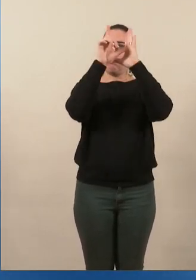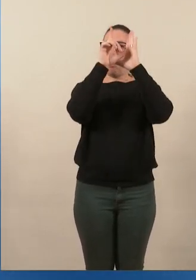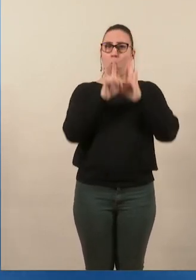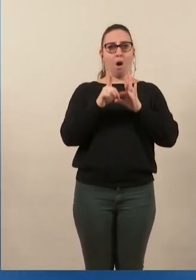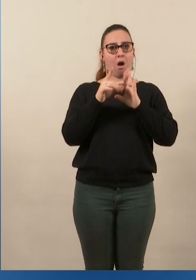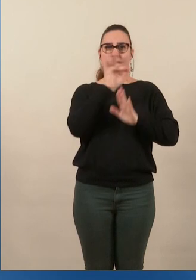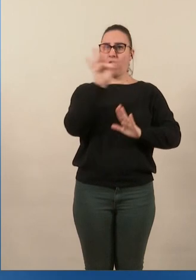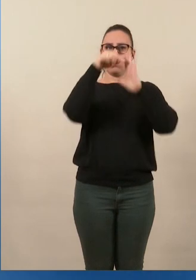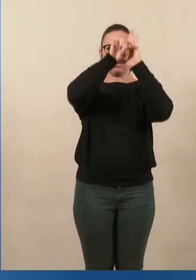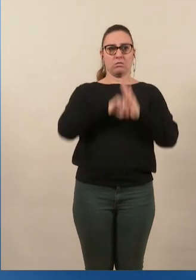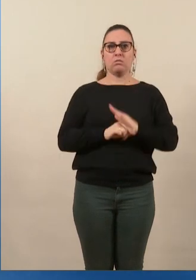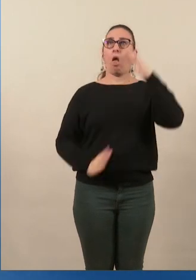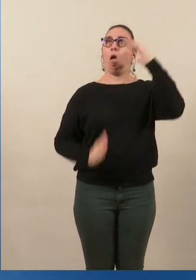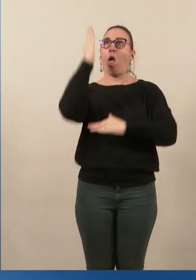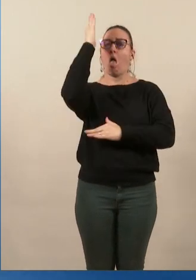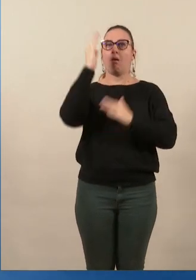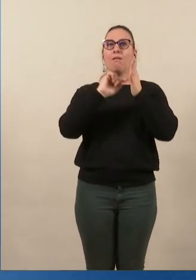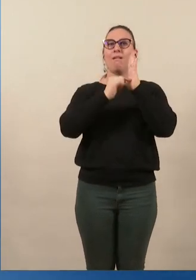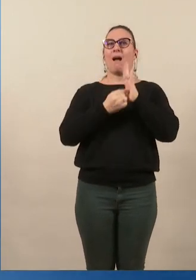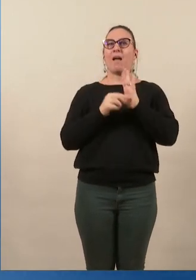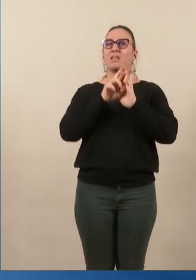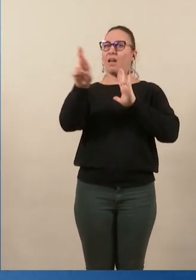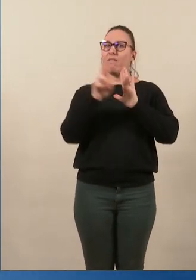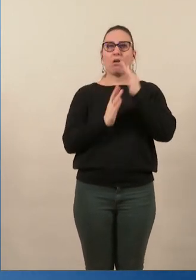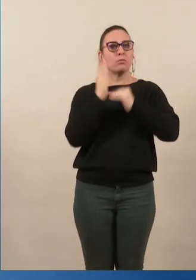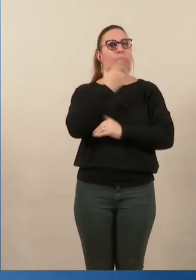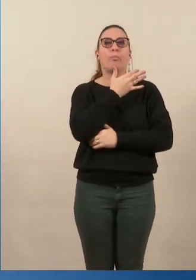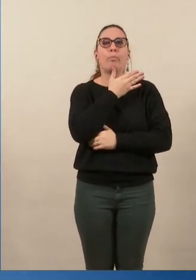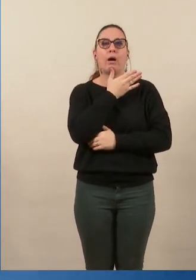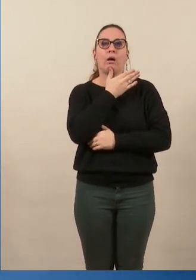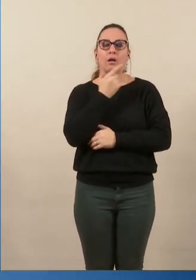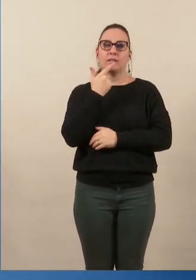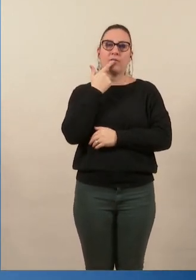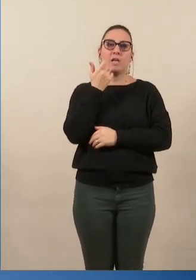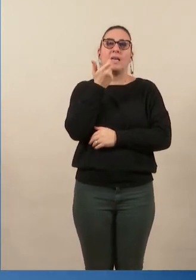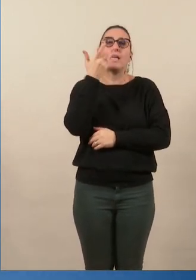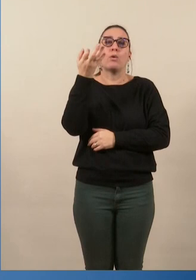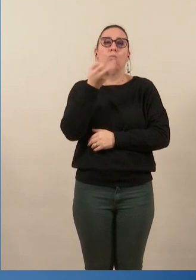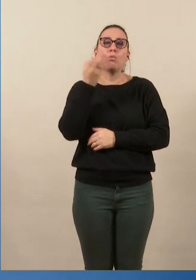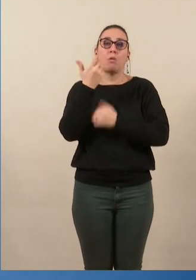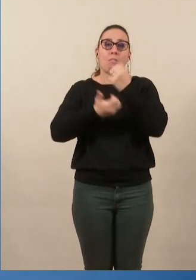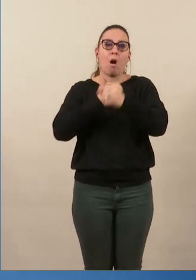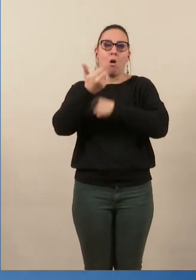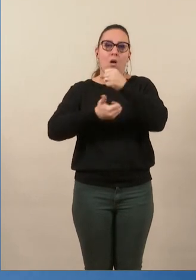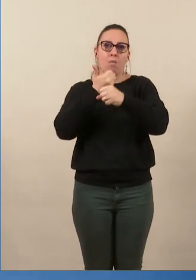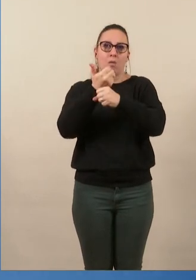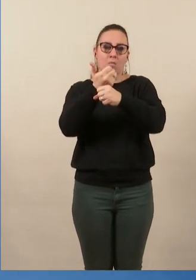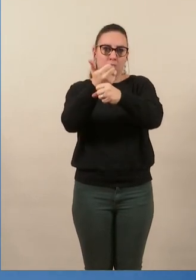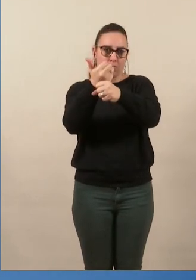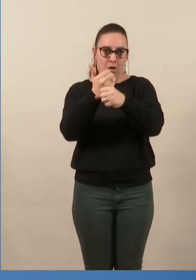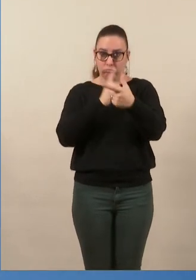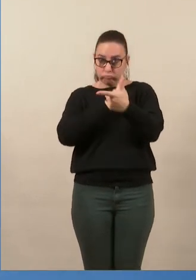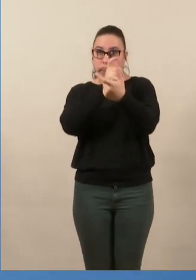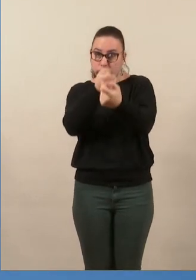peuvent pas dépasser l'indice de référence de loyer donc c'est quelques pourcent par an capé à